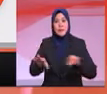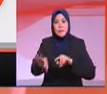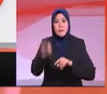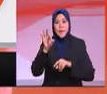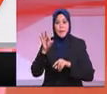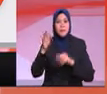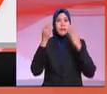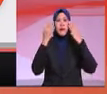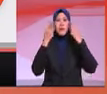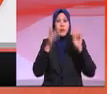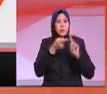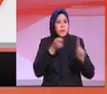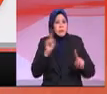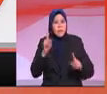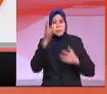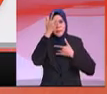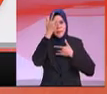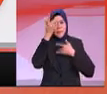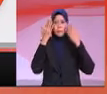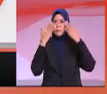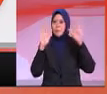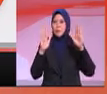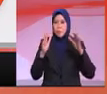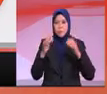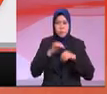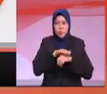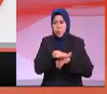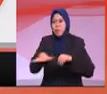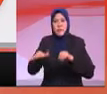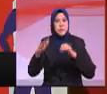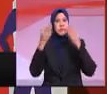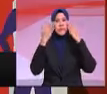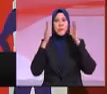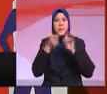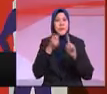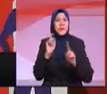dikesan tetapi tak tahu asal dari mana. Ini adalah sporadiknya cases. Next.